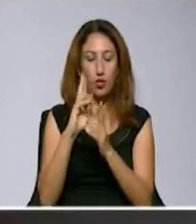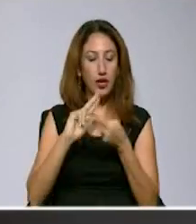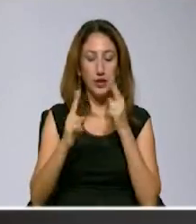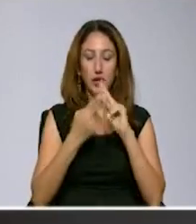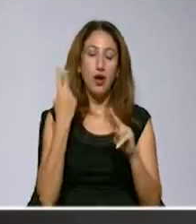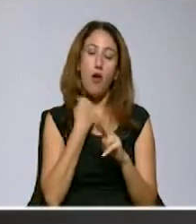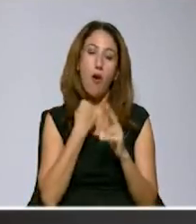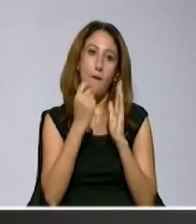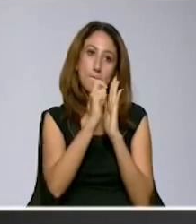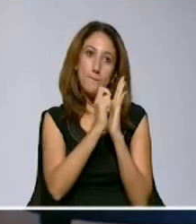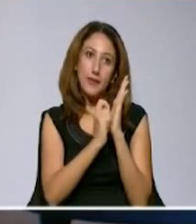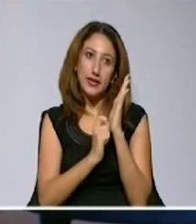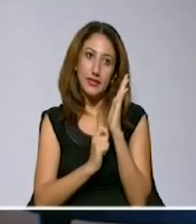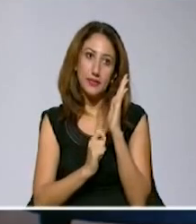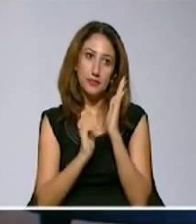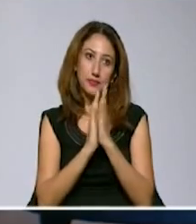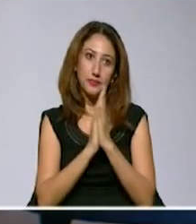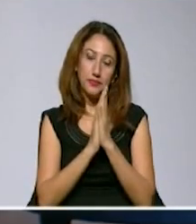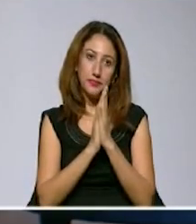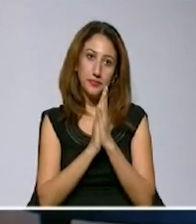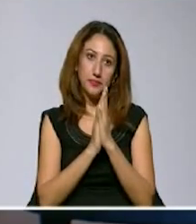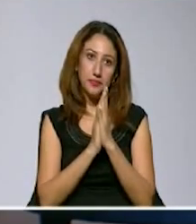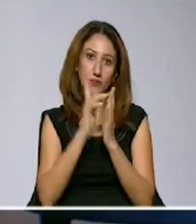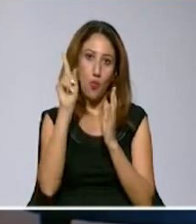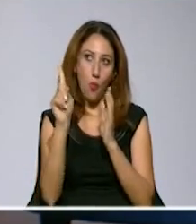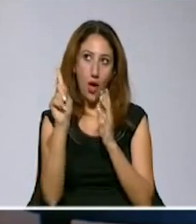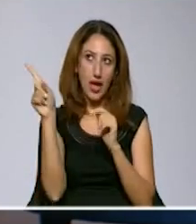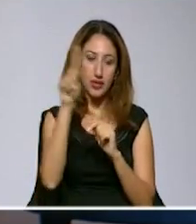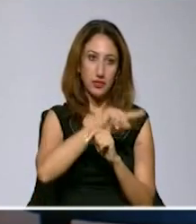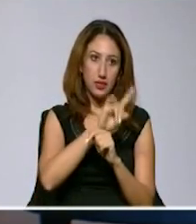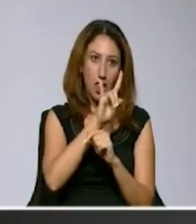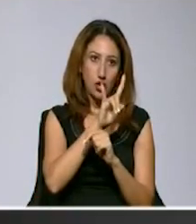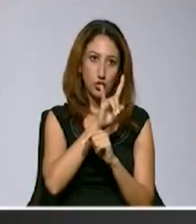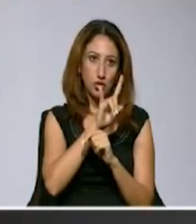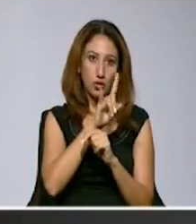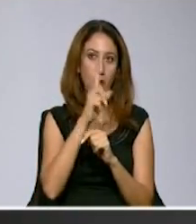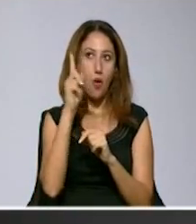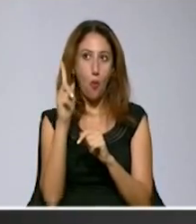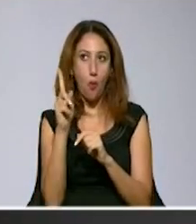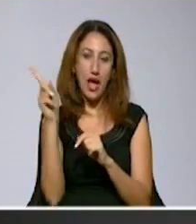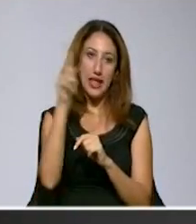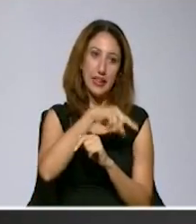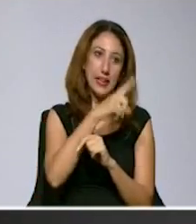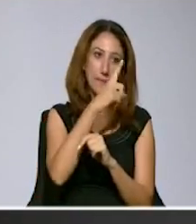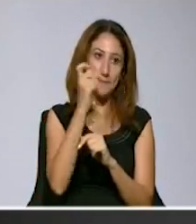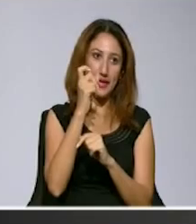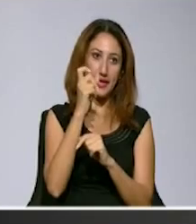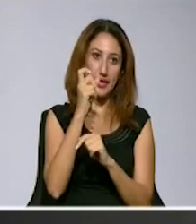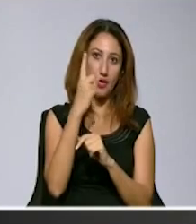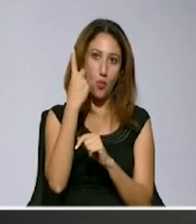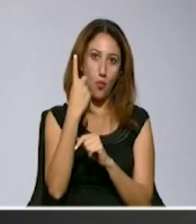حضرتك اعملي صباعك كده. انت عندك رقم من 1 لـ 10 كويس ولا من 1 لـ 100؟ من 1 لـ 1000. خليها من 1